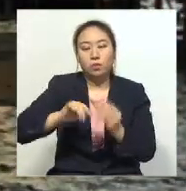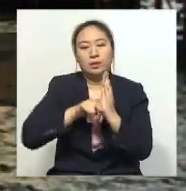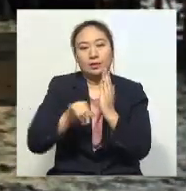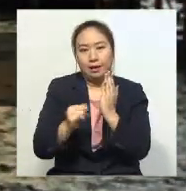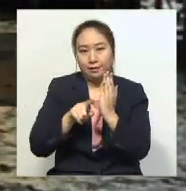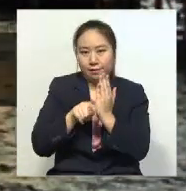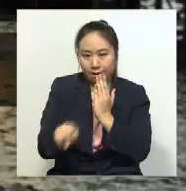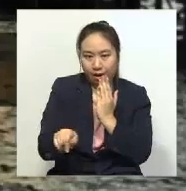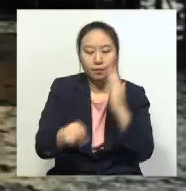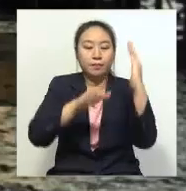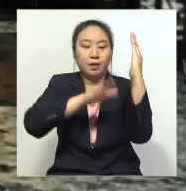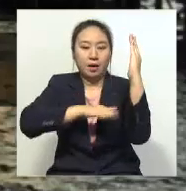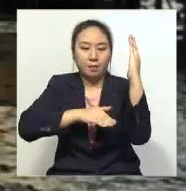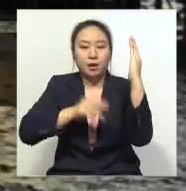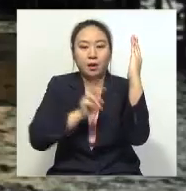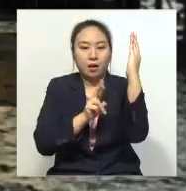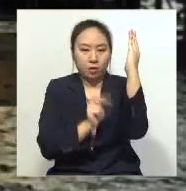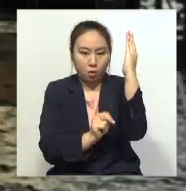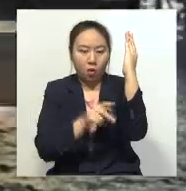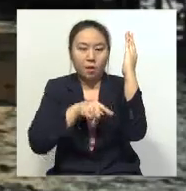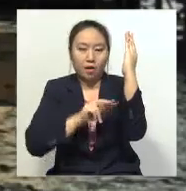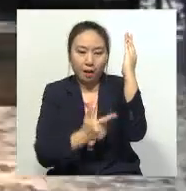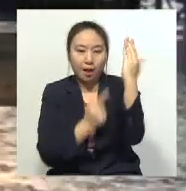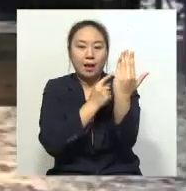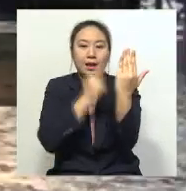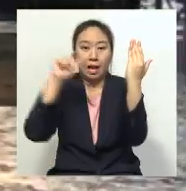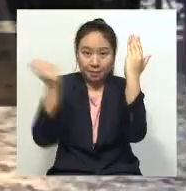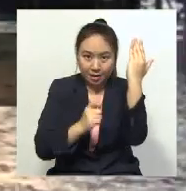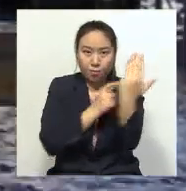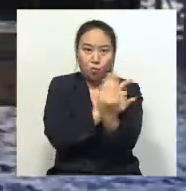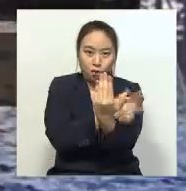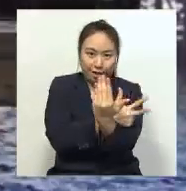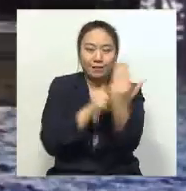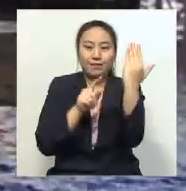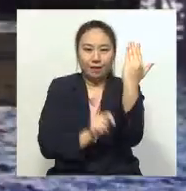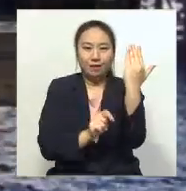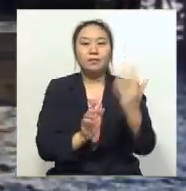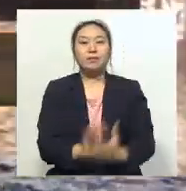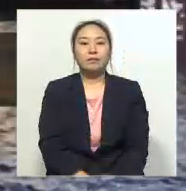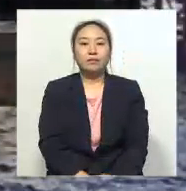ราดภาคใต้มีที่ระนองพังงากระบี่ภูเก็ตและที่จังหวัดตรังค่ะ